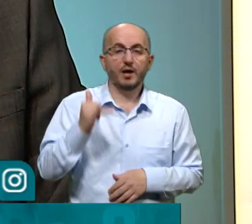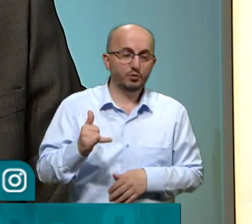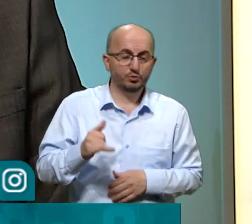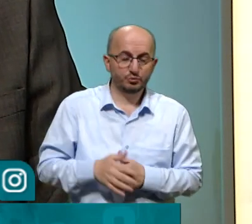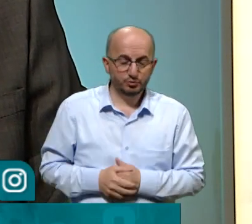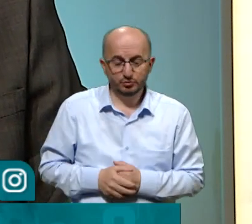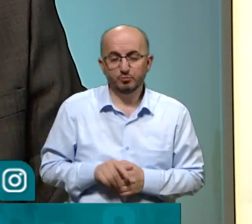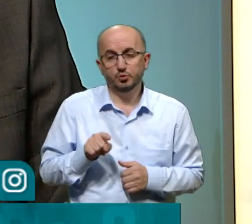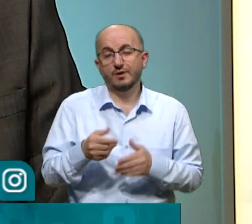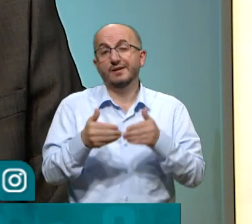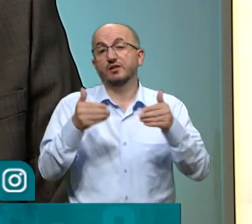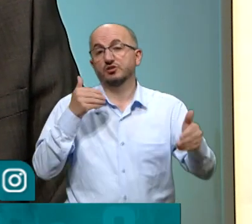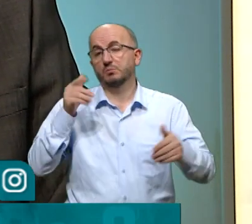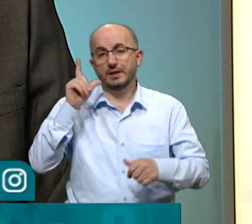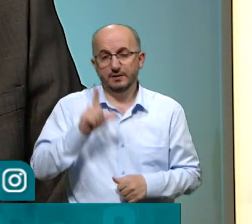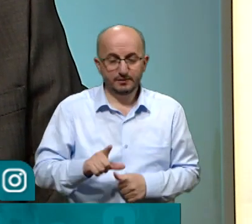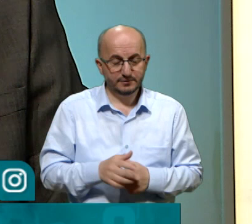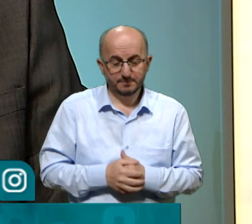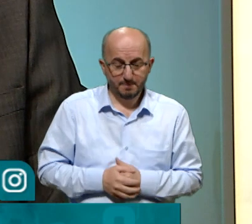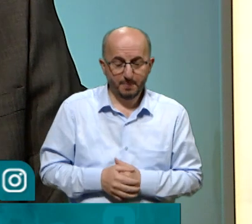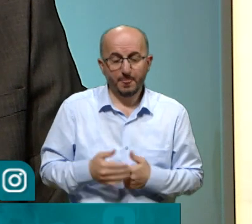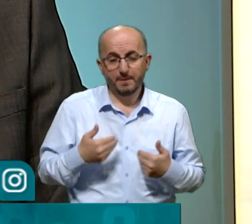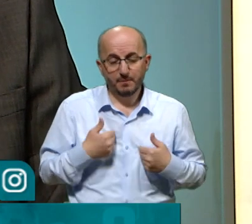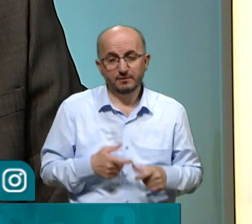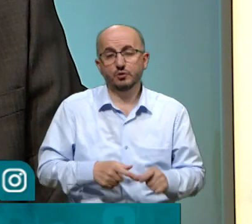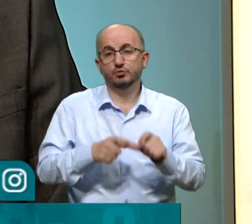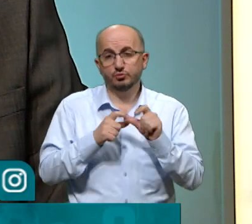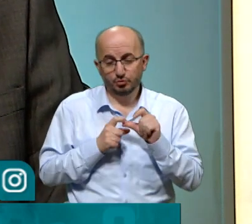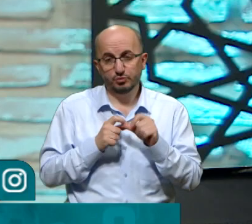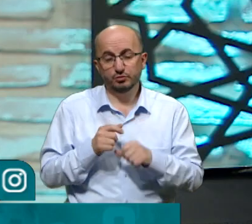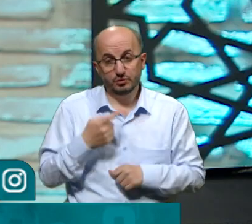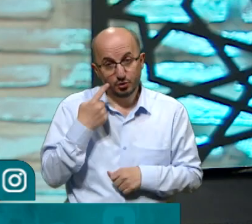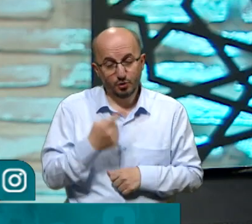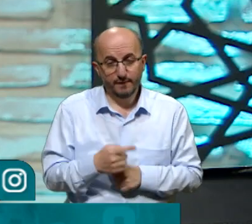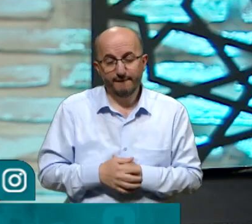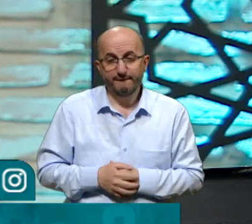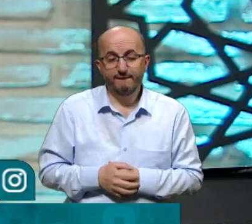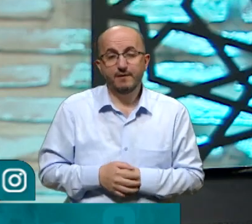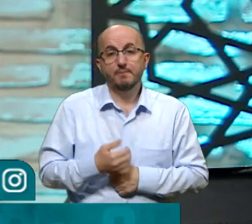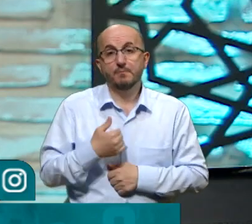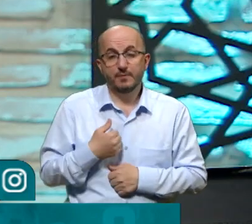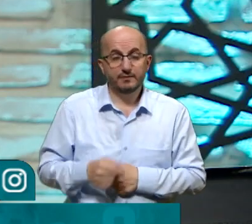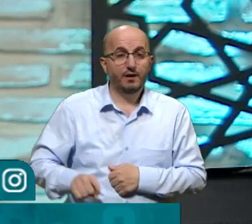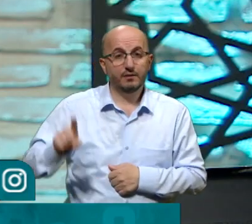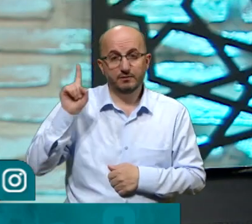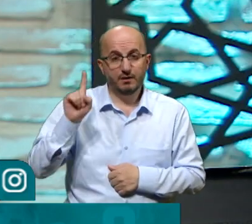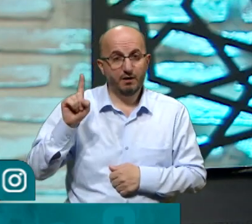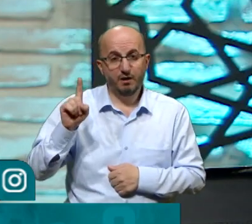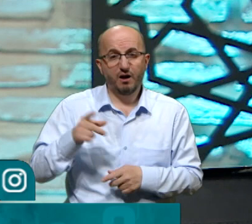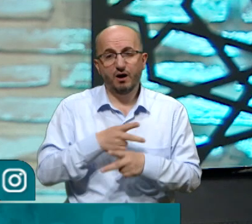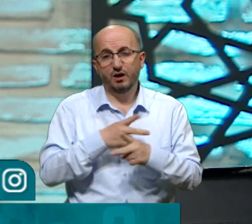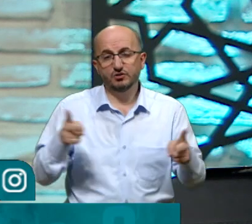mekruhtur bundan kaçınmak lazım bana sorarsa ki bu sorduğuna göre ben Allah'a